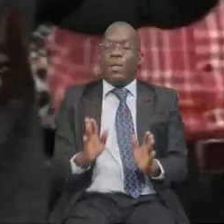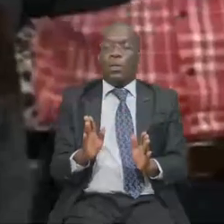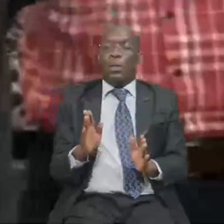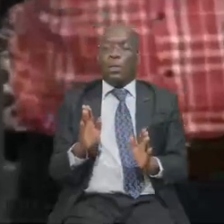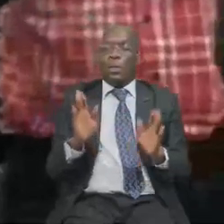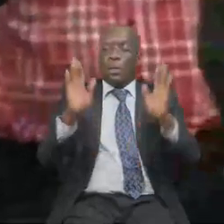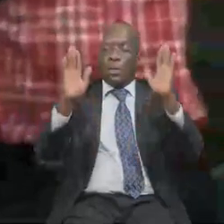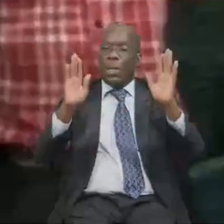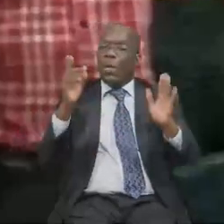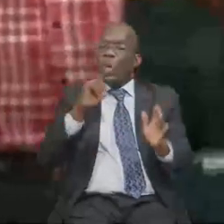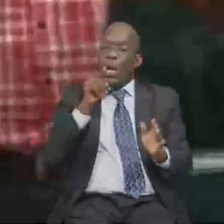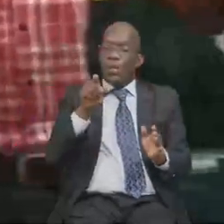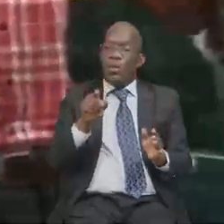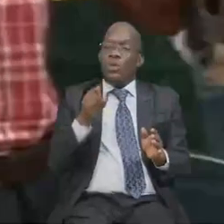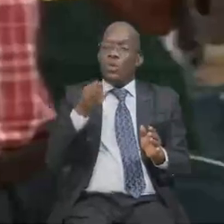es participant.